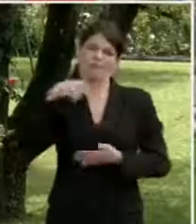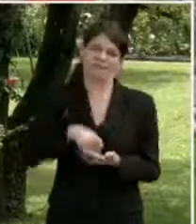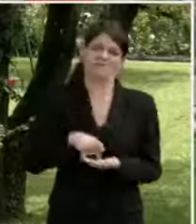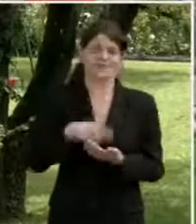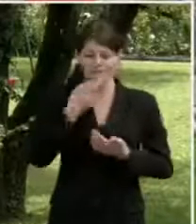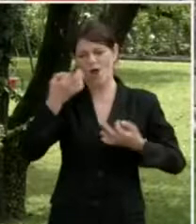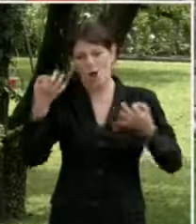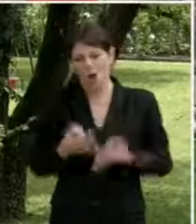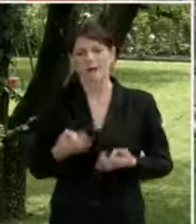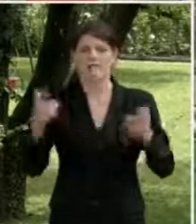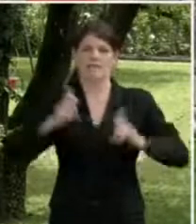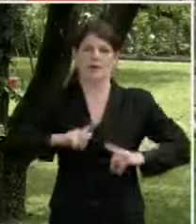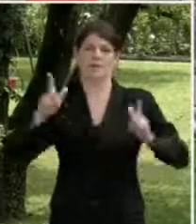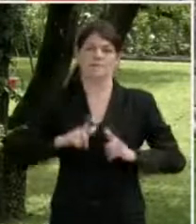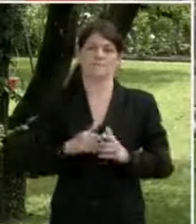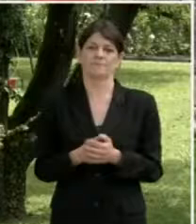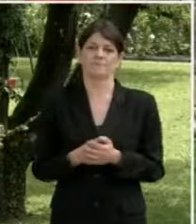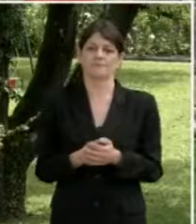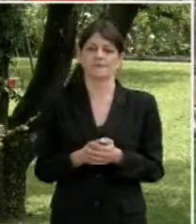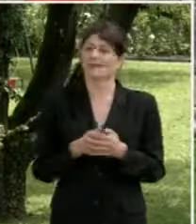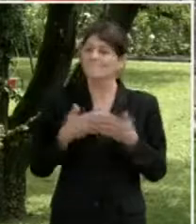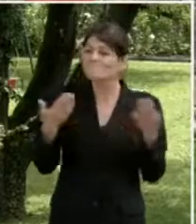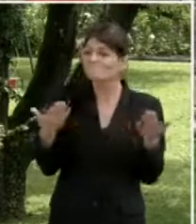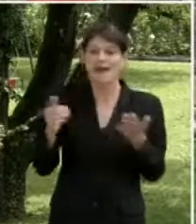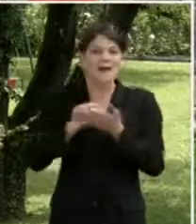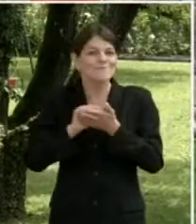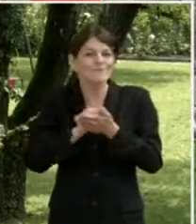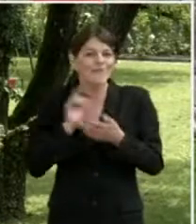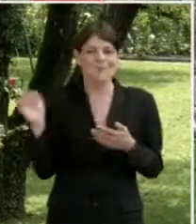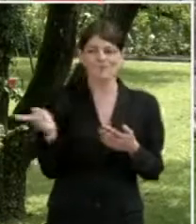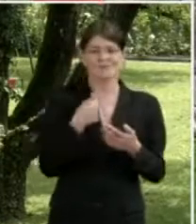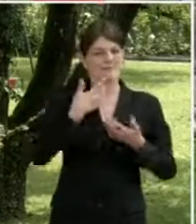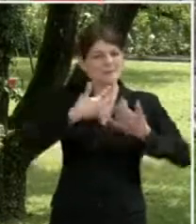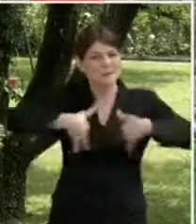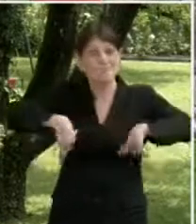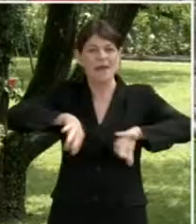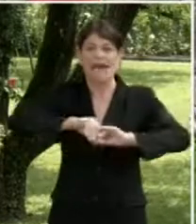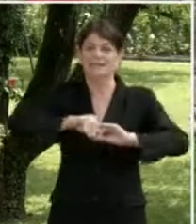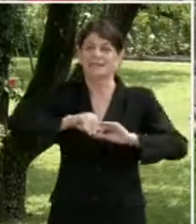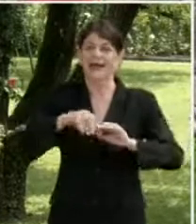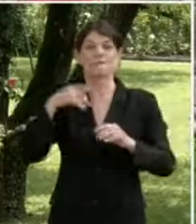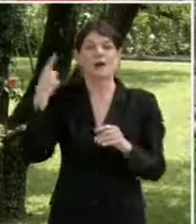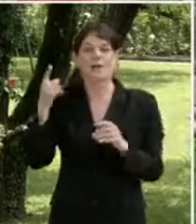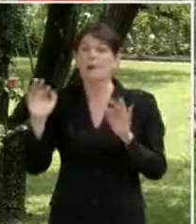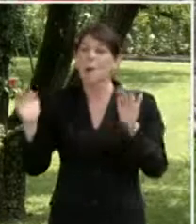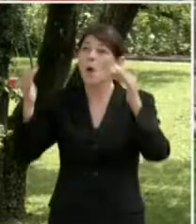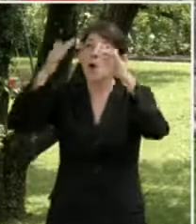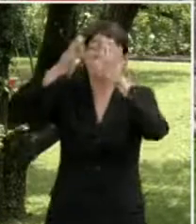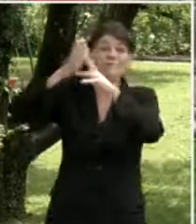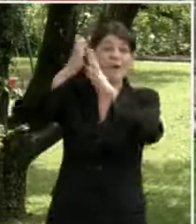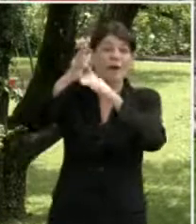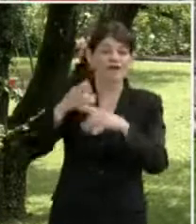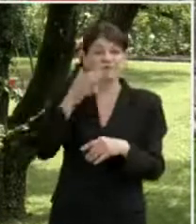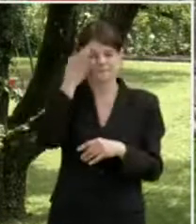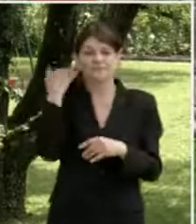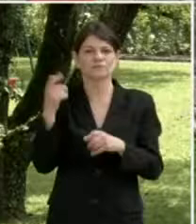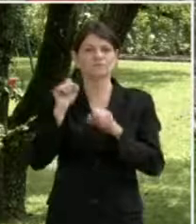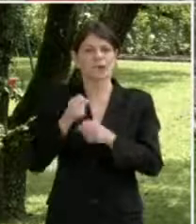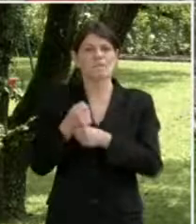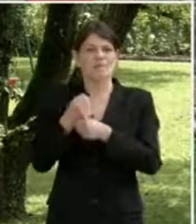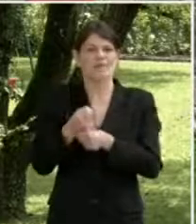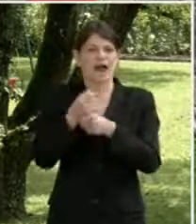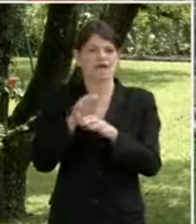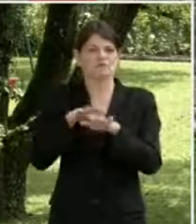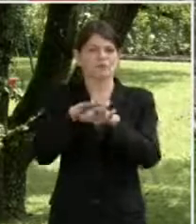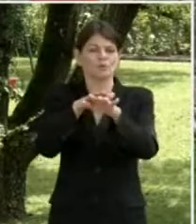feiern. Erfreuen wir uns miteinander an den Höhenfeuern, dem traditionellen Fackelzug